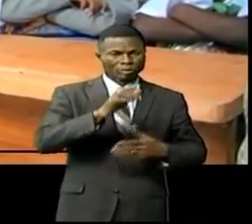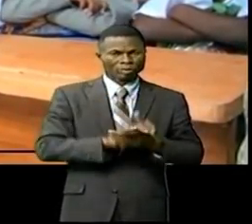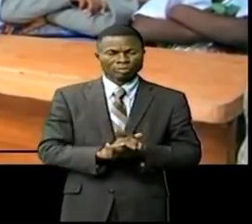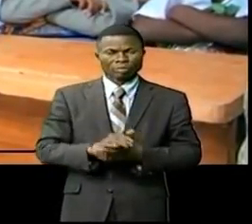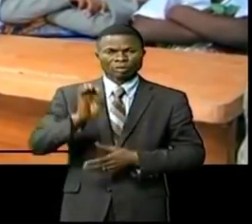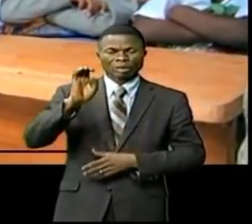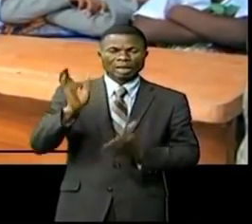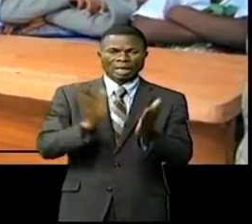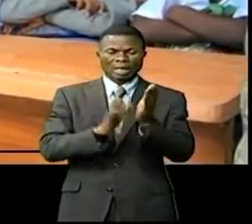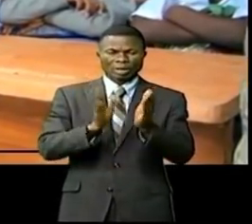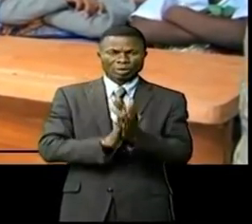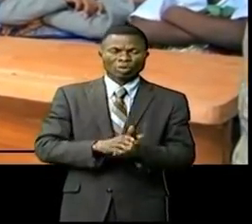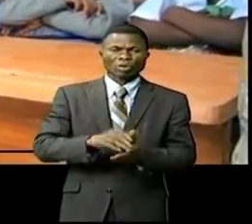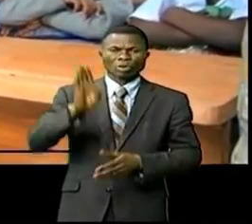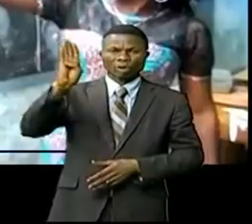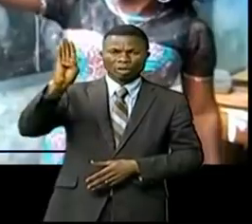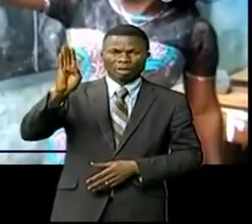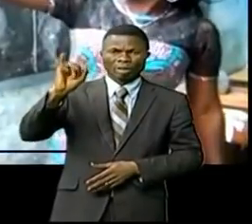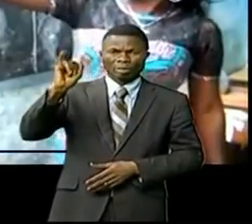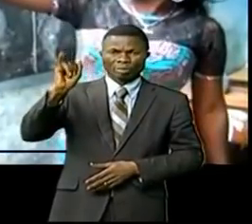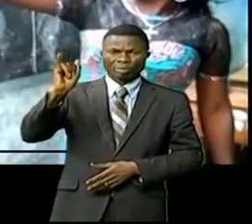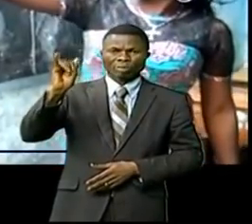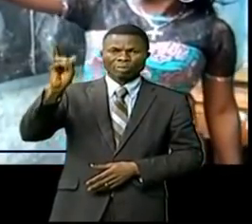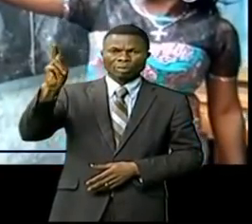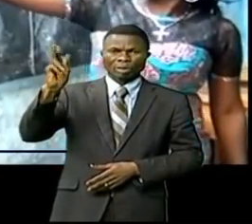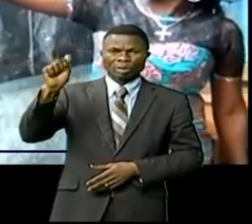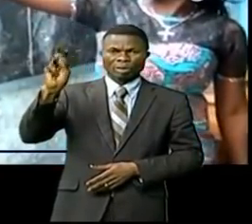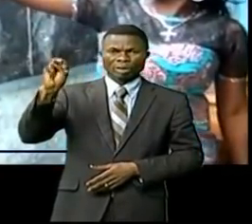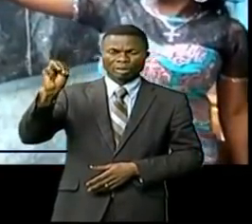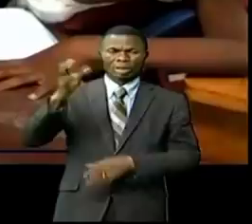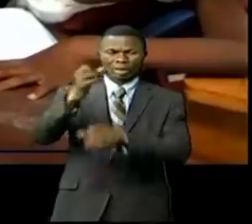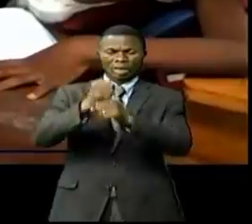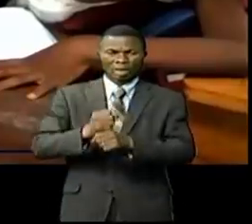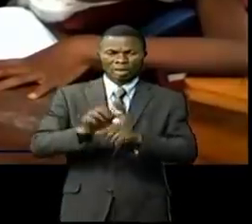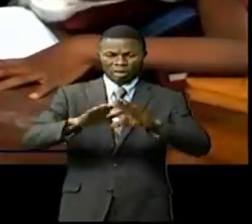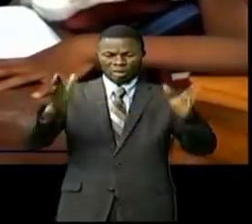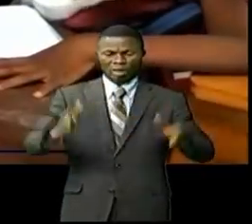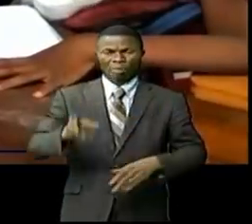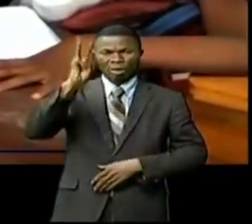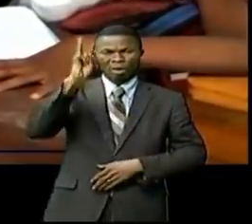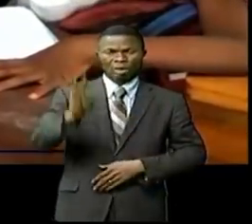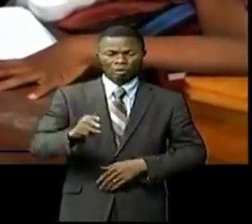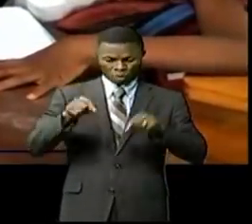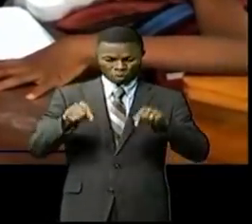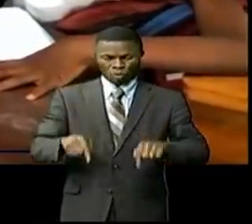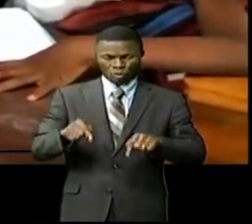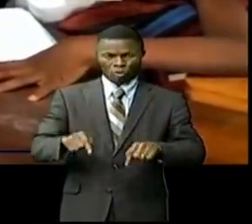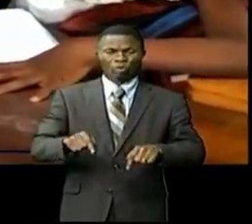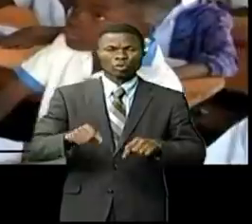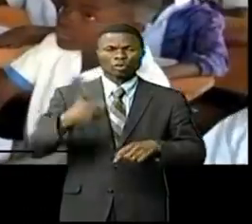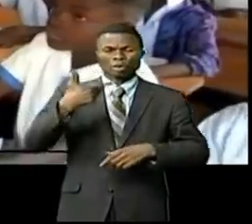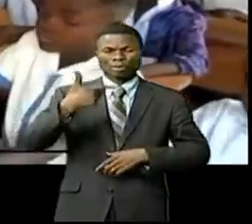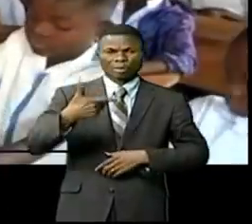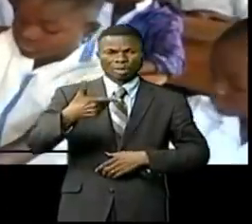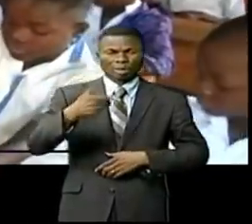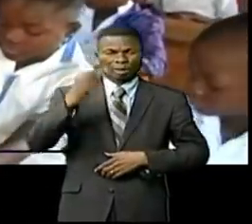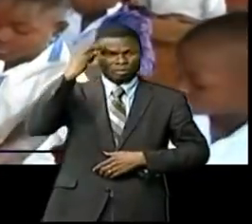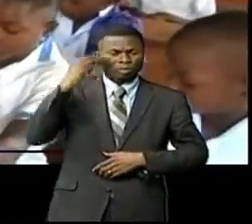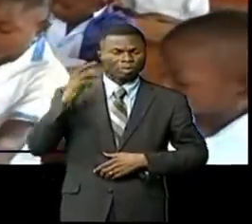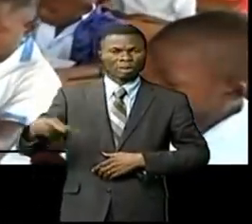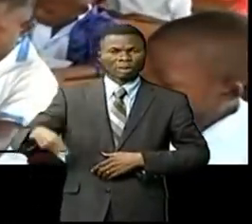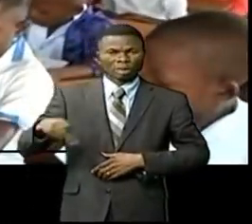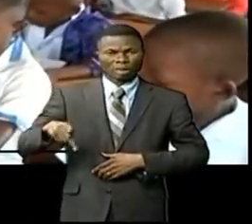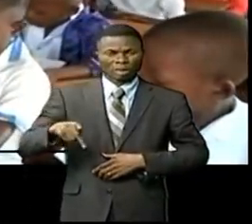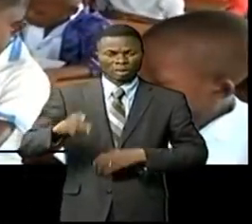Bikanga dans la commune de Kisenso a bénéficié de 300 bancs de cette campagne ce mardi 2 novembre 2021. Le ministre provincial